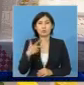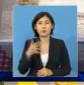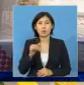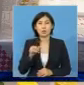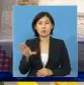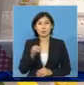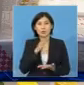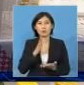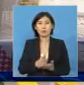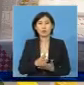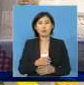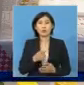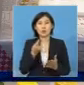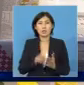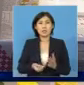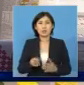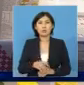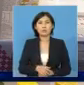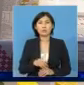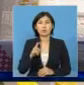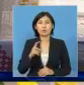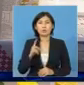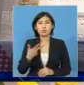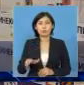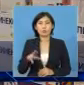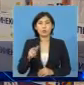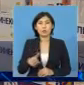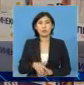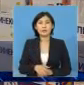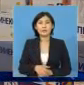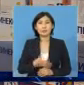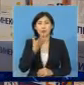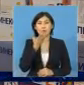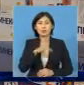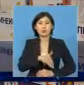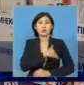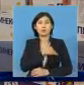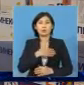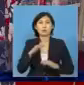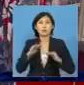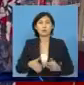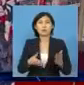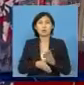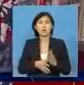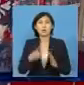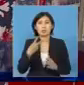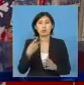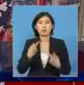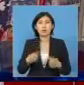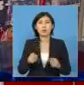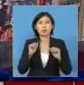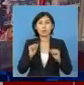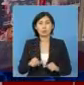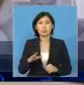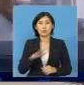келіватыр. Тоже төмен бағамен келіватыр. 130 теңгеден болады. Ыстық түсіруге арналған дәрілер бір адамға екі данадан ғана